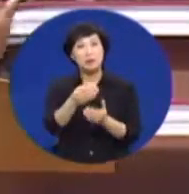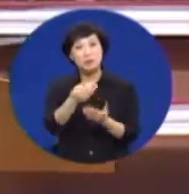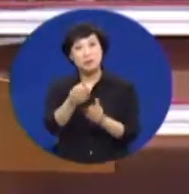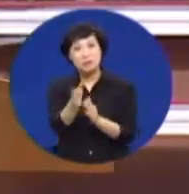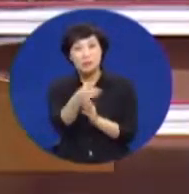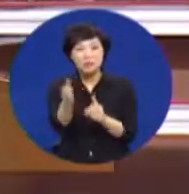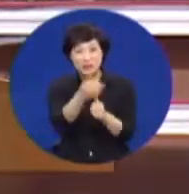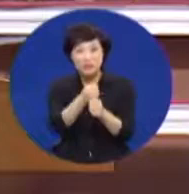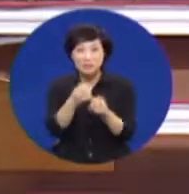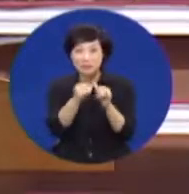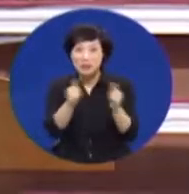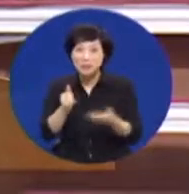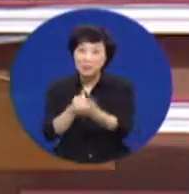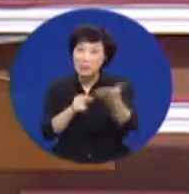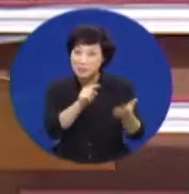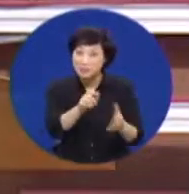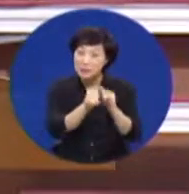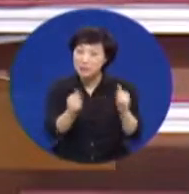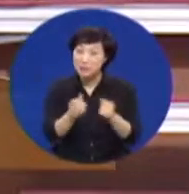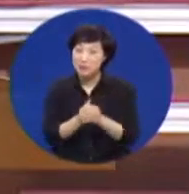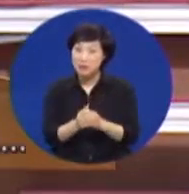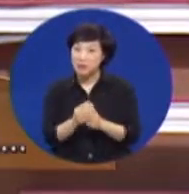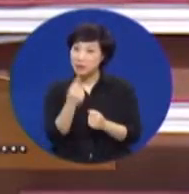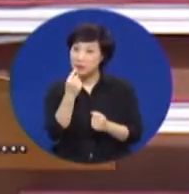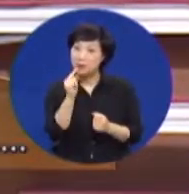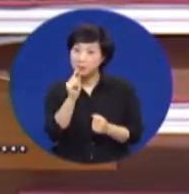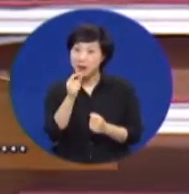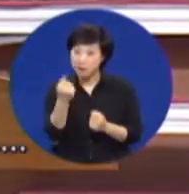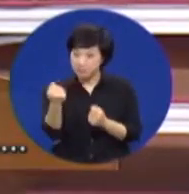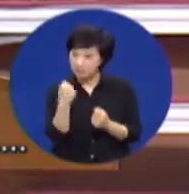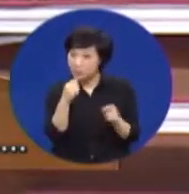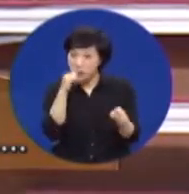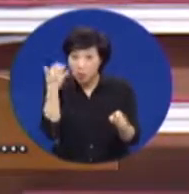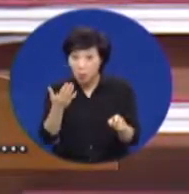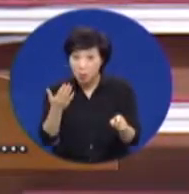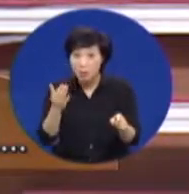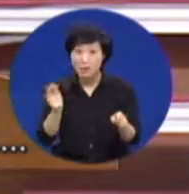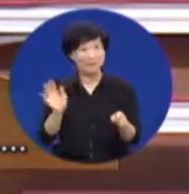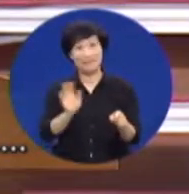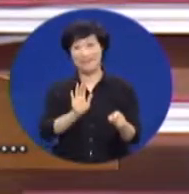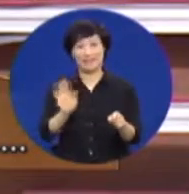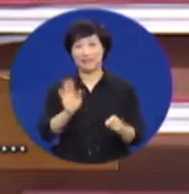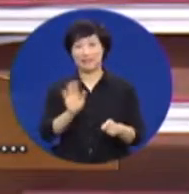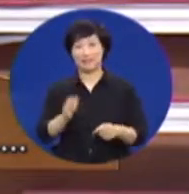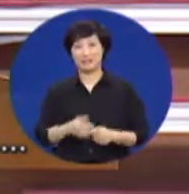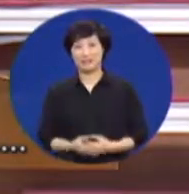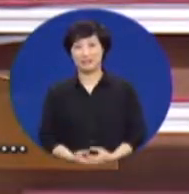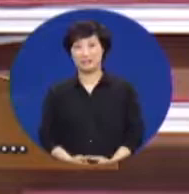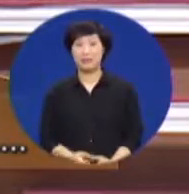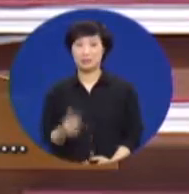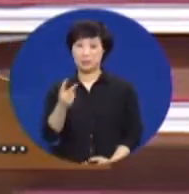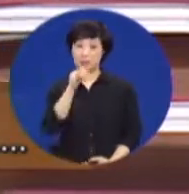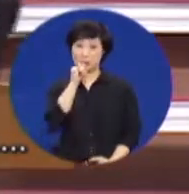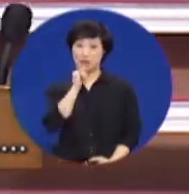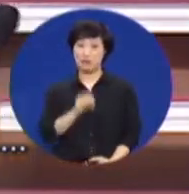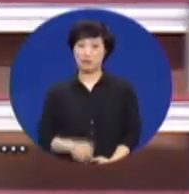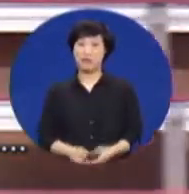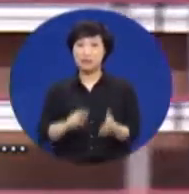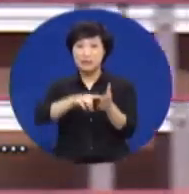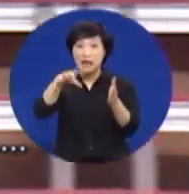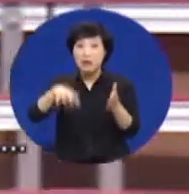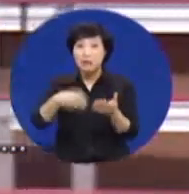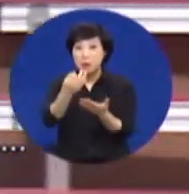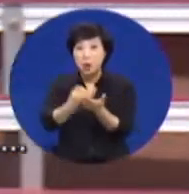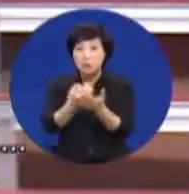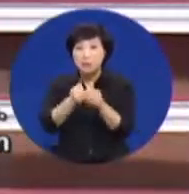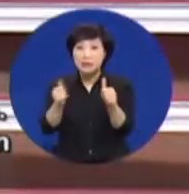그들이 무슨 설득력이 있겠어요? 그들이 무슨 설득력이 있어? 또 세리 같은